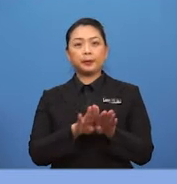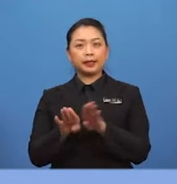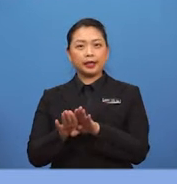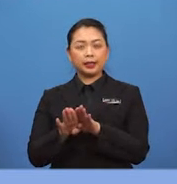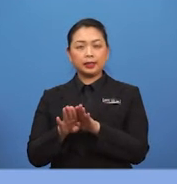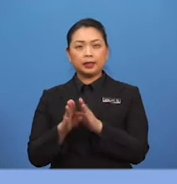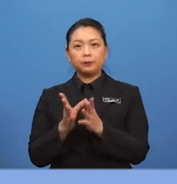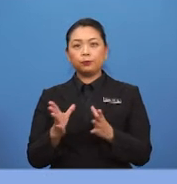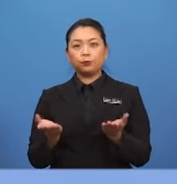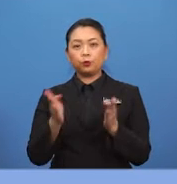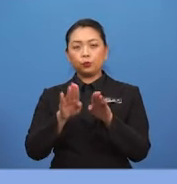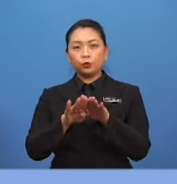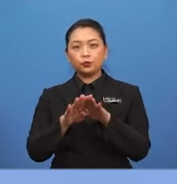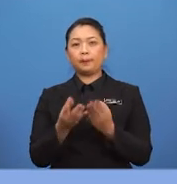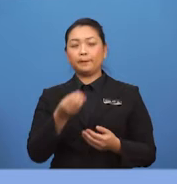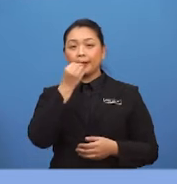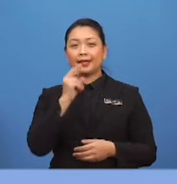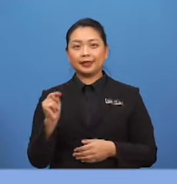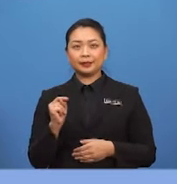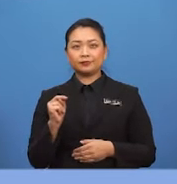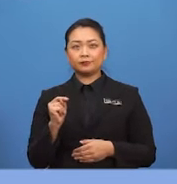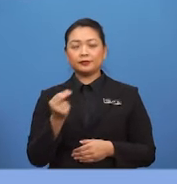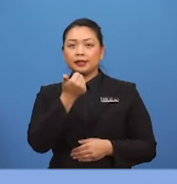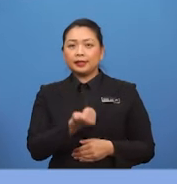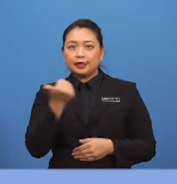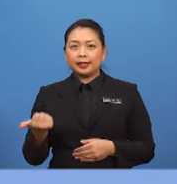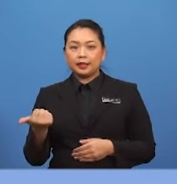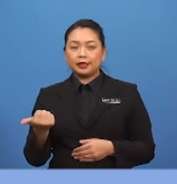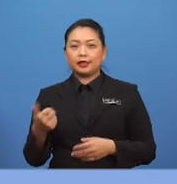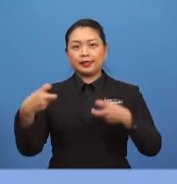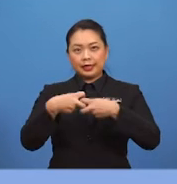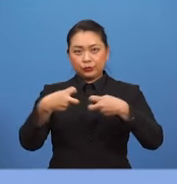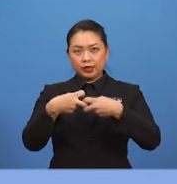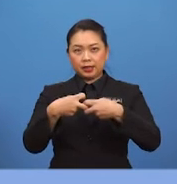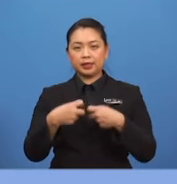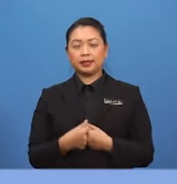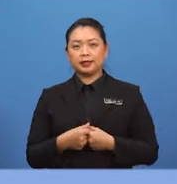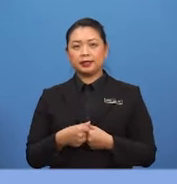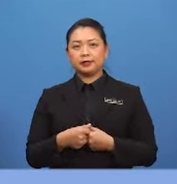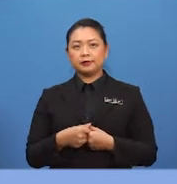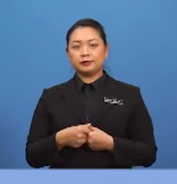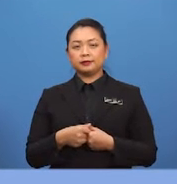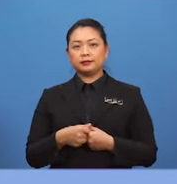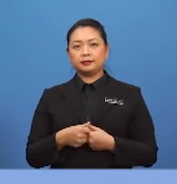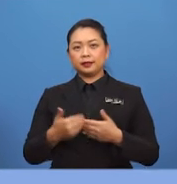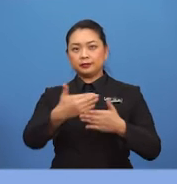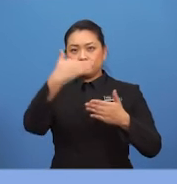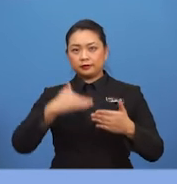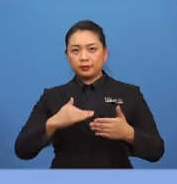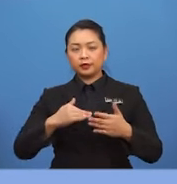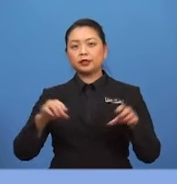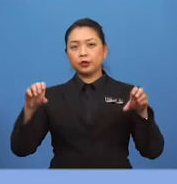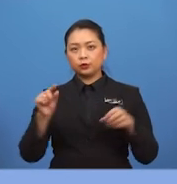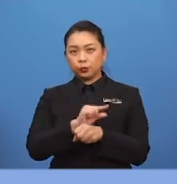sebagai bekas bungkusan makanan dan juga peralatan elektrik. Polietena